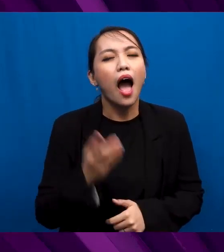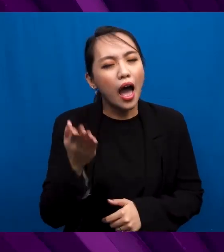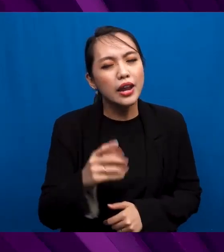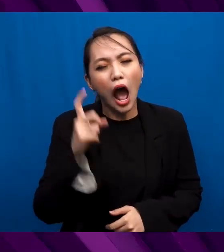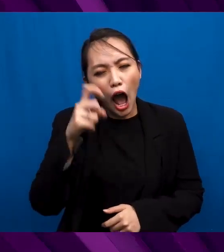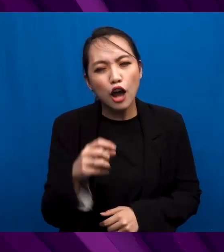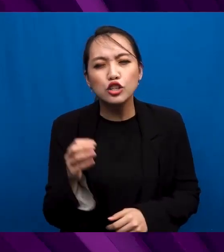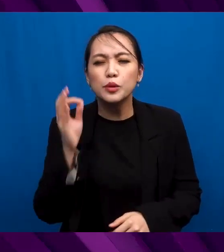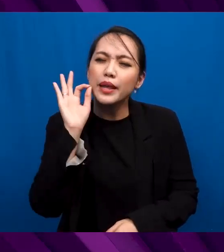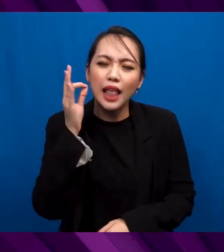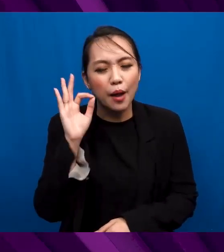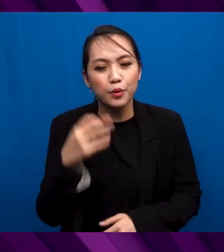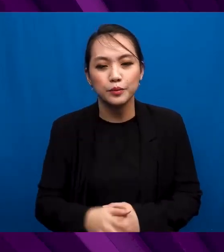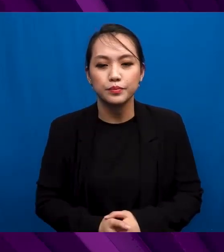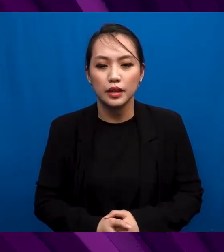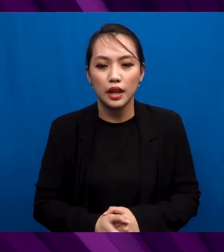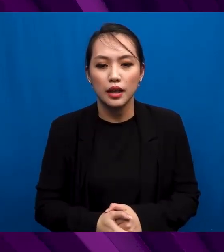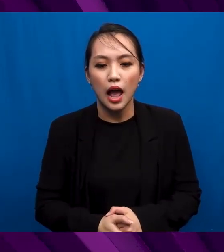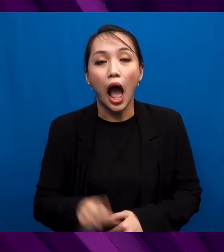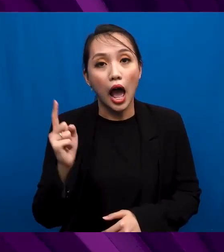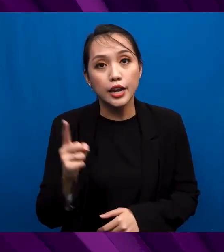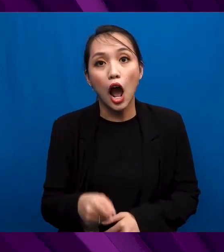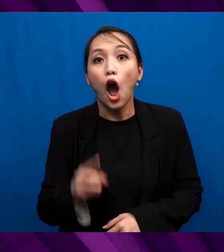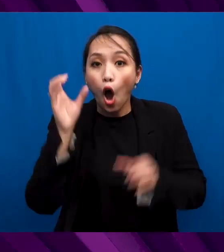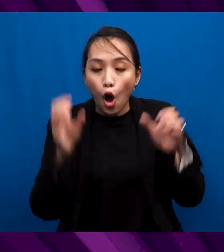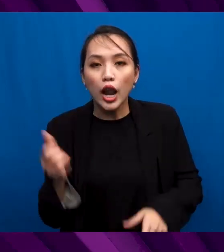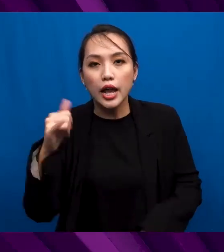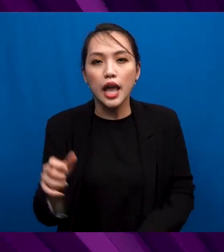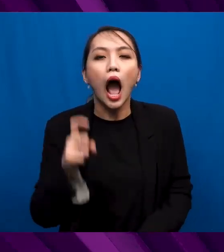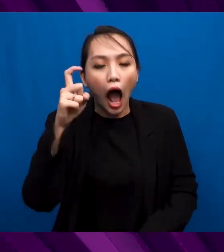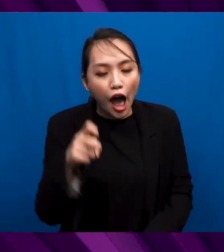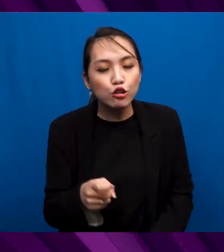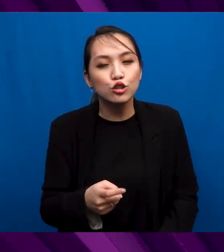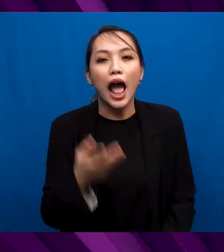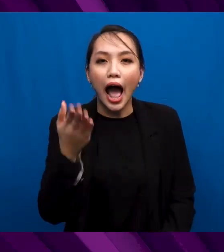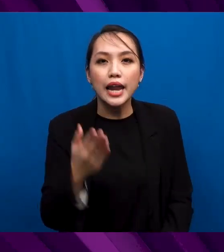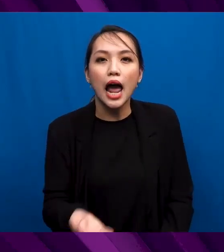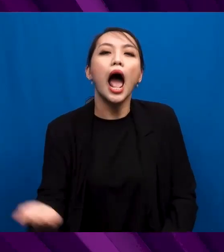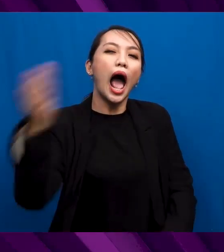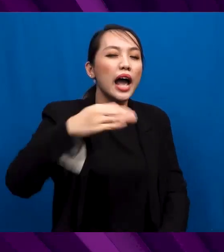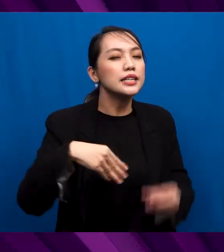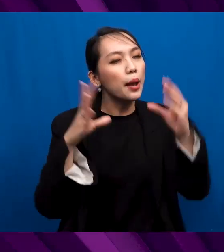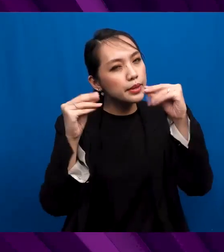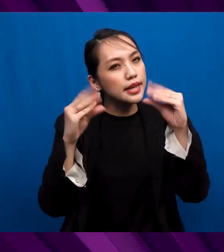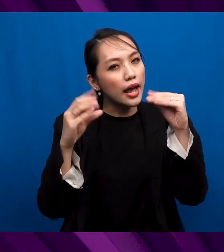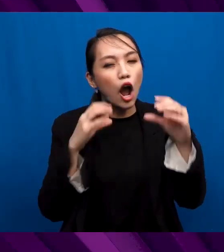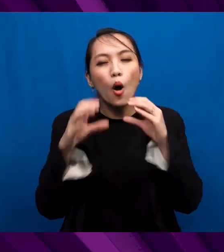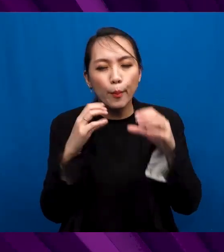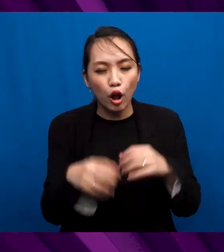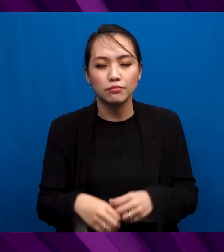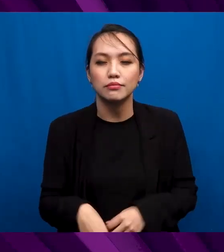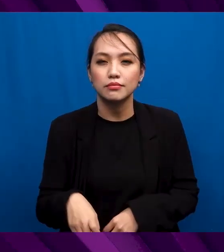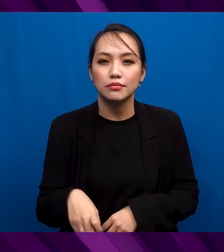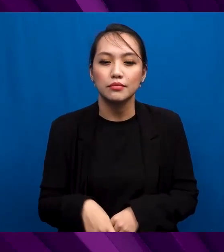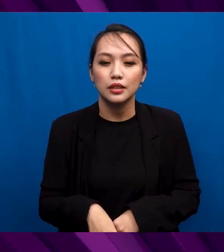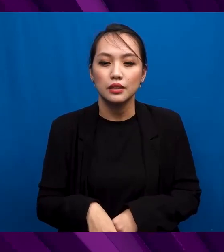1-2 orang yang Tuhan beritahukan. Mungkin juga adalah anak Tuhan, mungkin saudara seiman, mungkin hamba Tuhan. Yang Anda selama ini